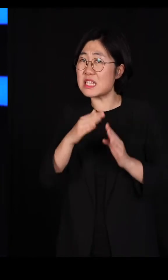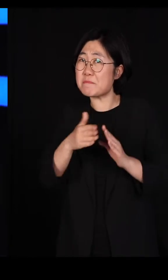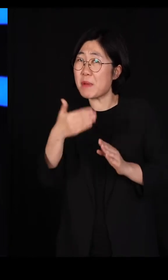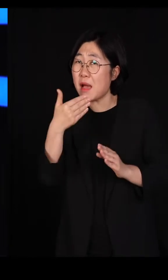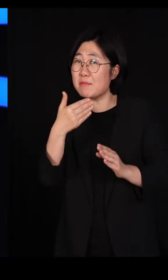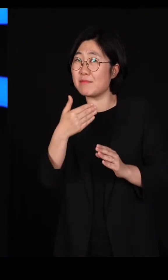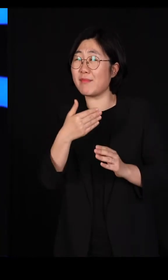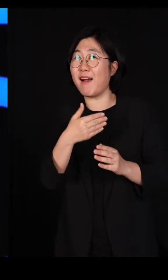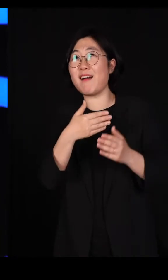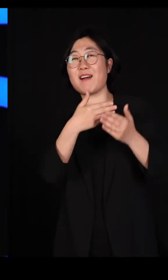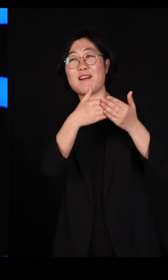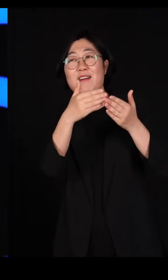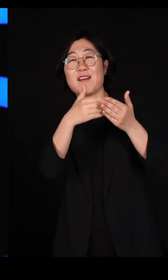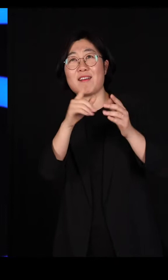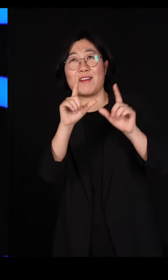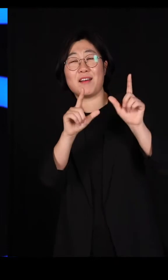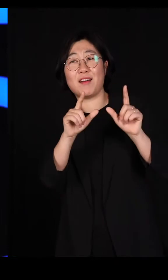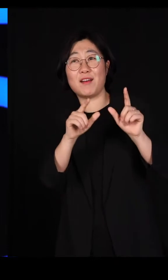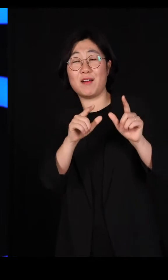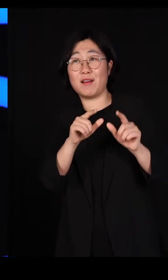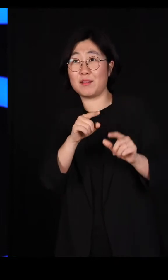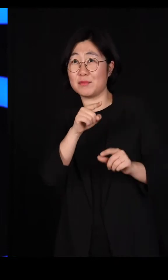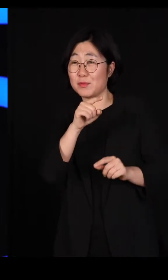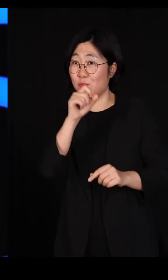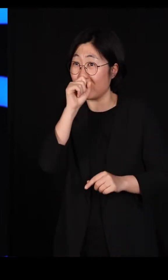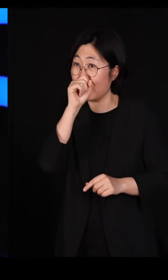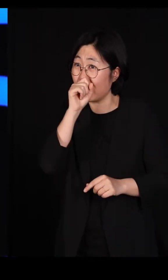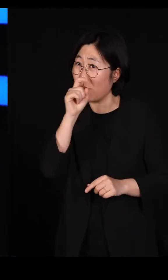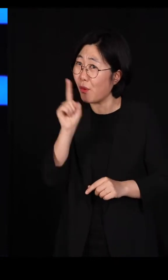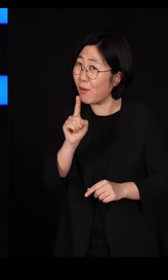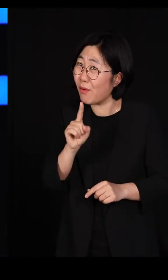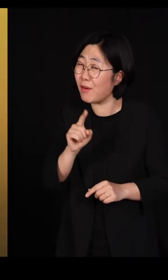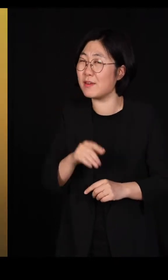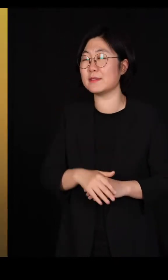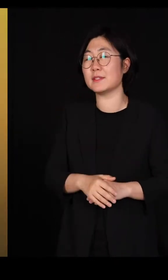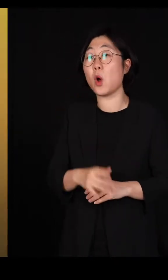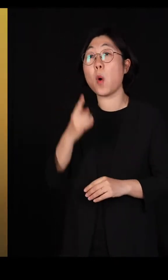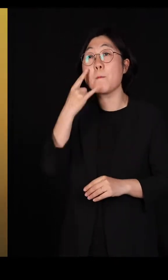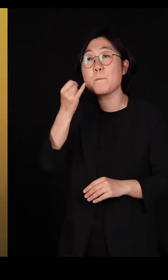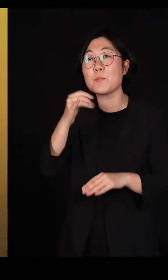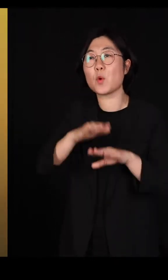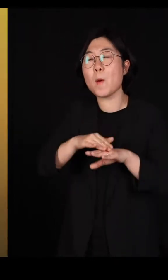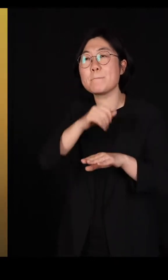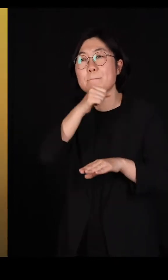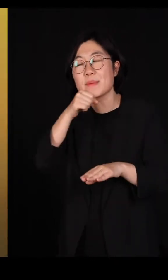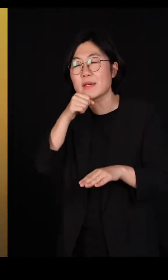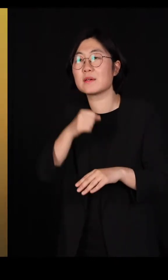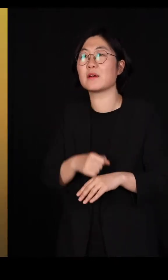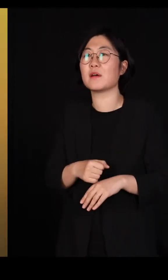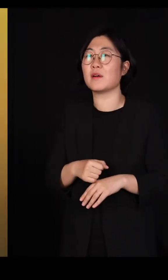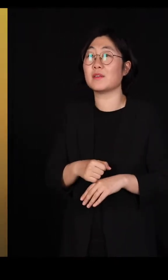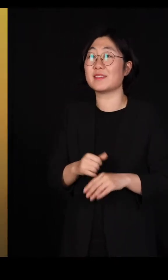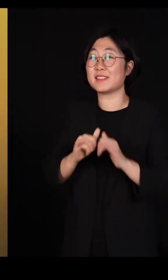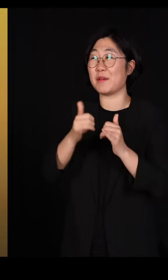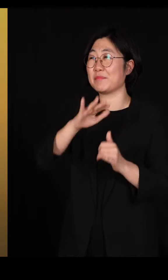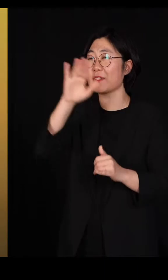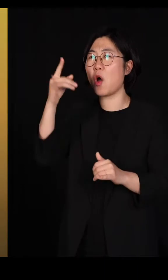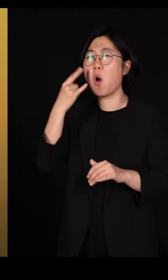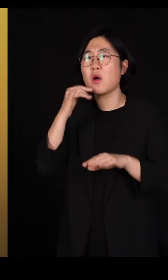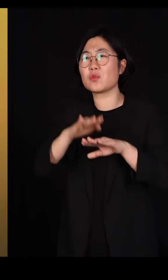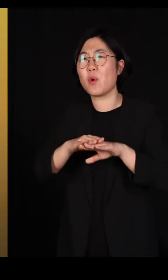낭만화 과연 옳을까요? 과연 그게 낭만적이기만 할까? 엄마의 손맛, 많은 분들이 엄마의 손맛을